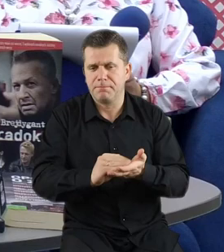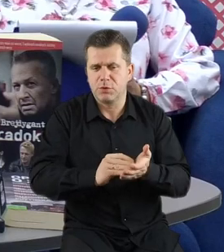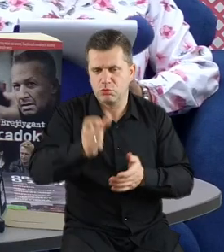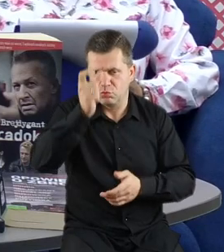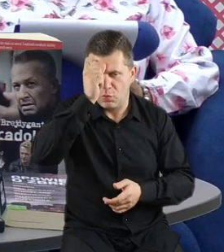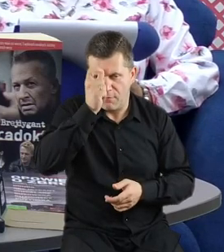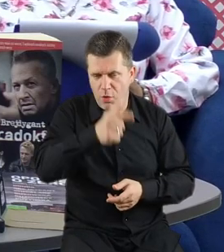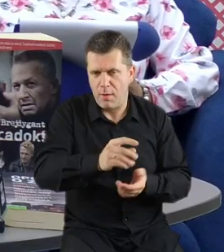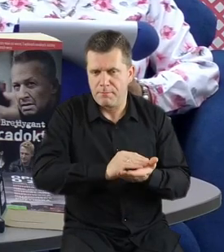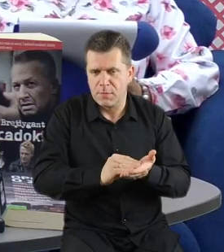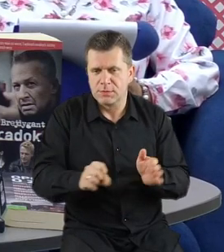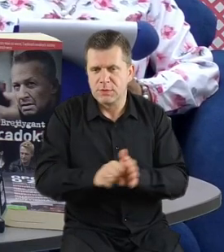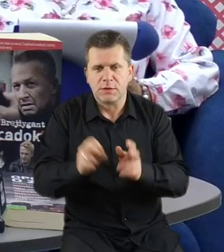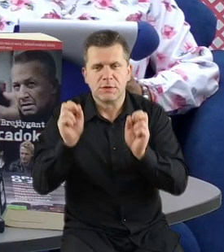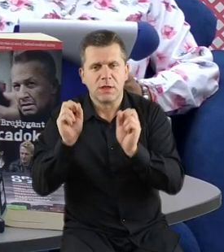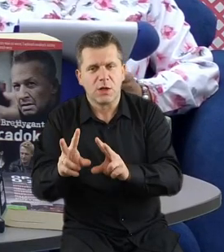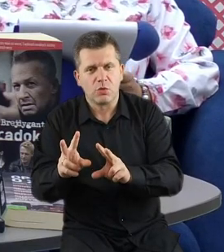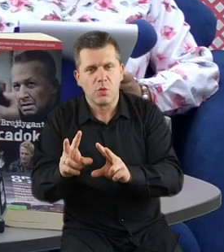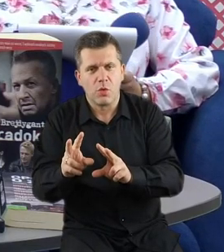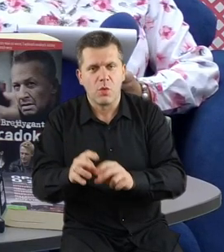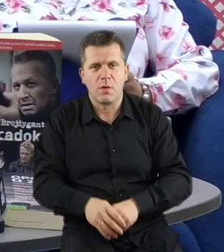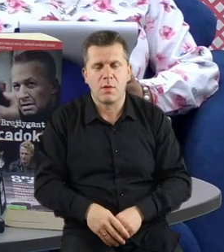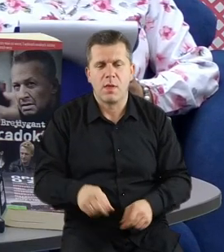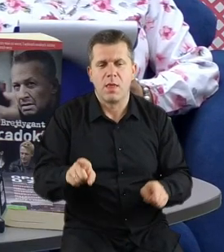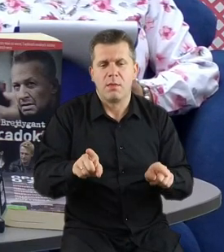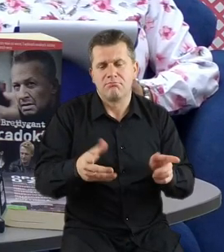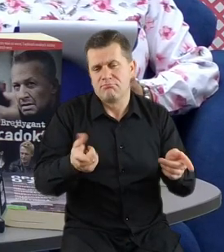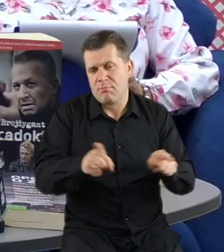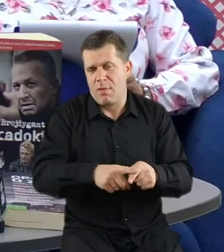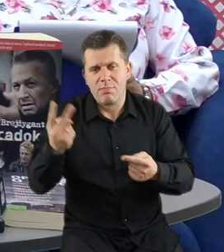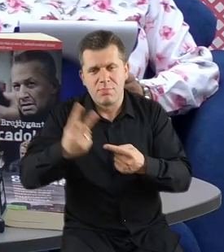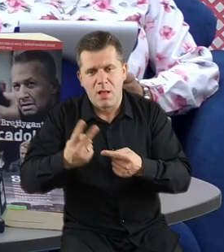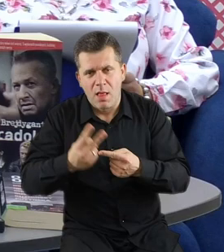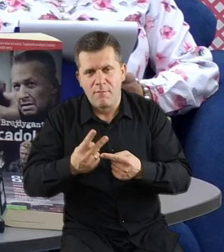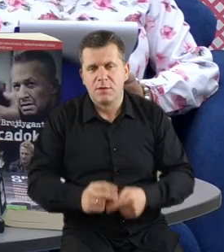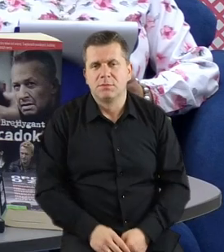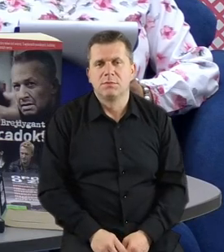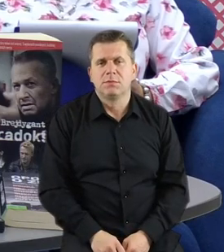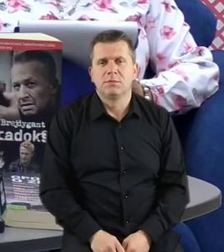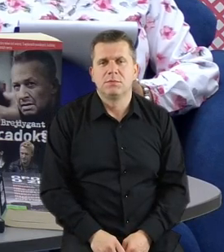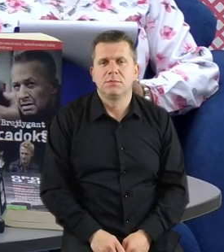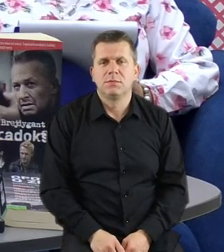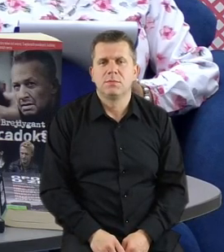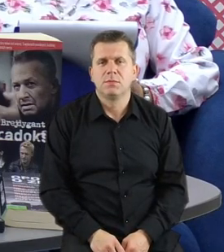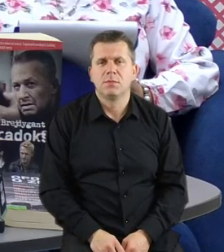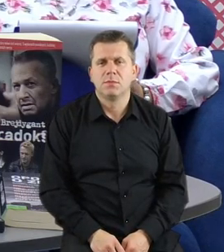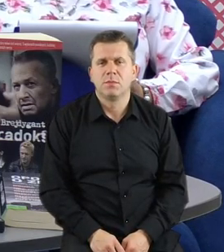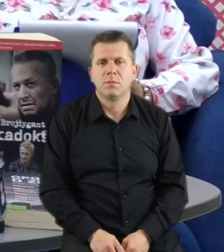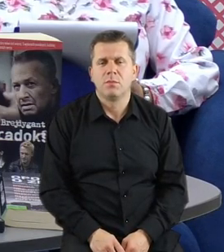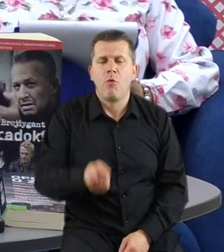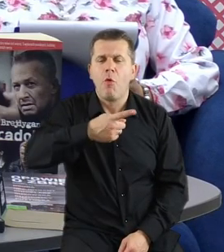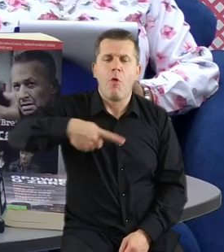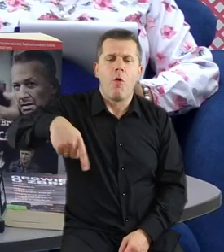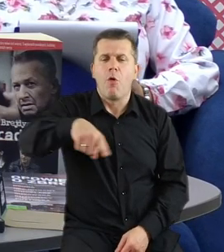człowieka, który pisze kino i telewizję. W związku z tym one jakby są, że tak